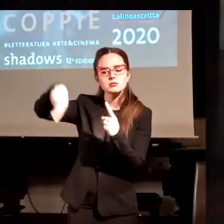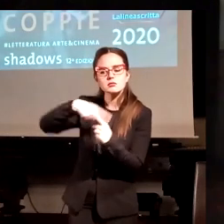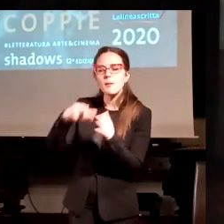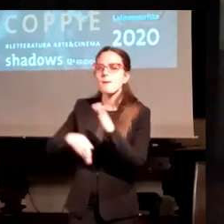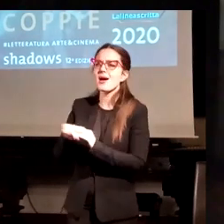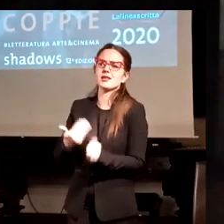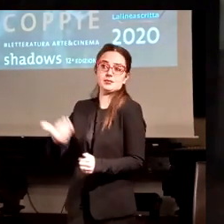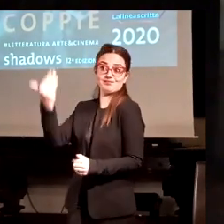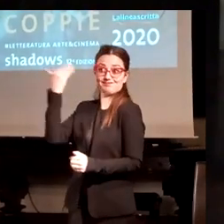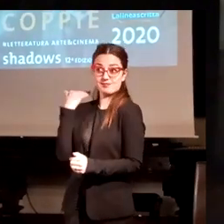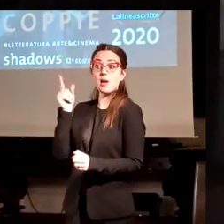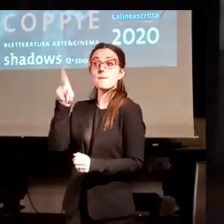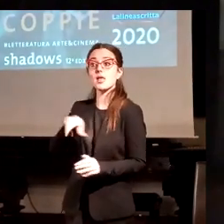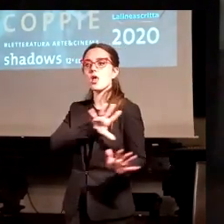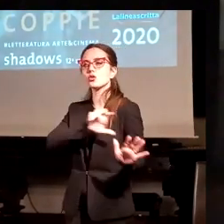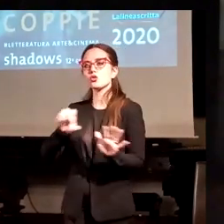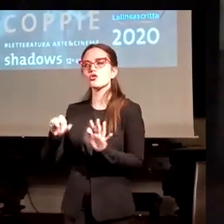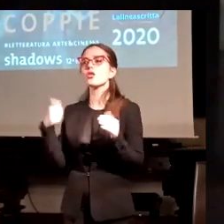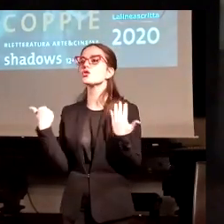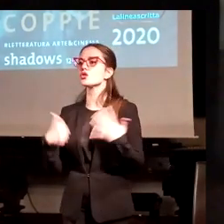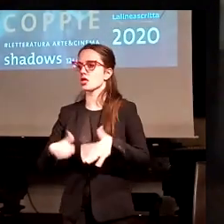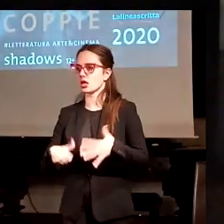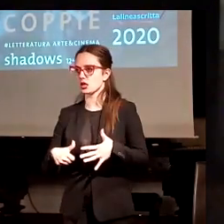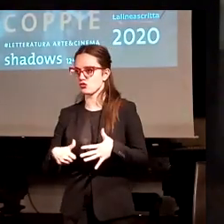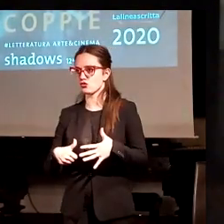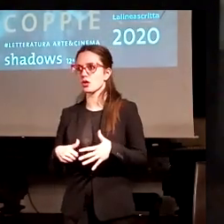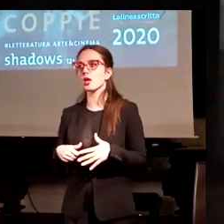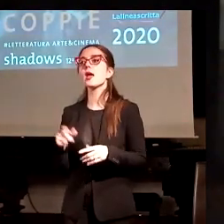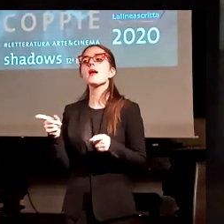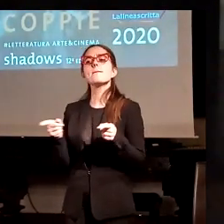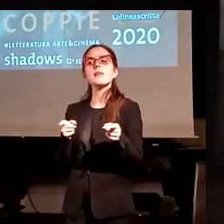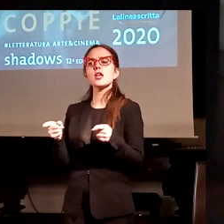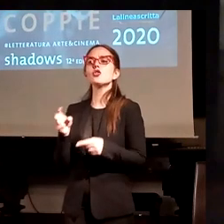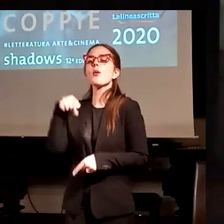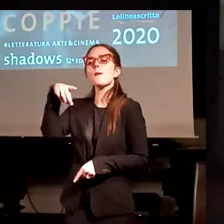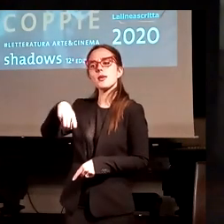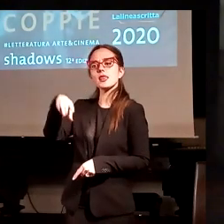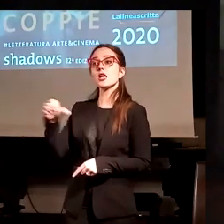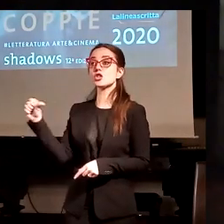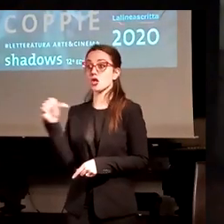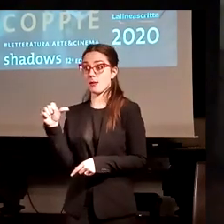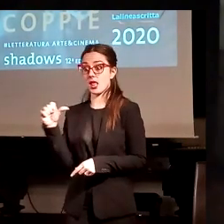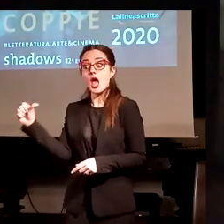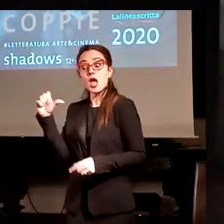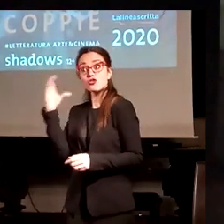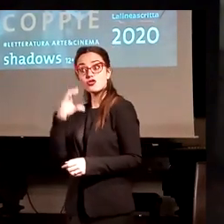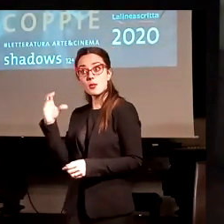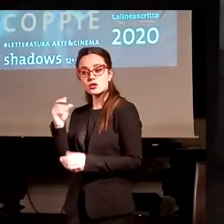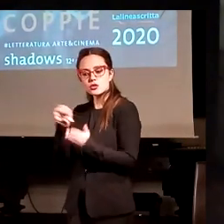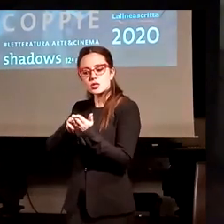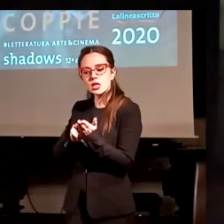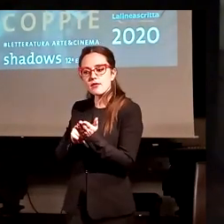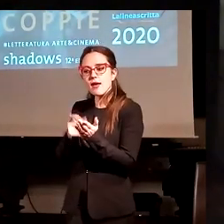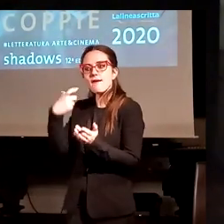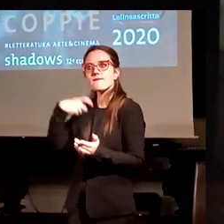1816 l'anno della di peter schlemihl in cui ci ha messo scrive della disavventura di un uomo